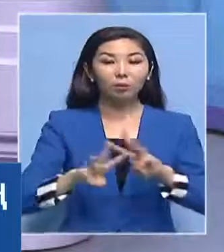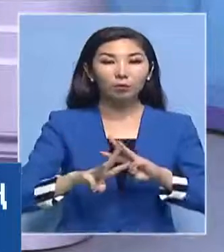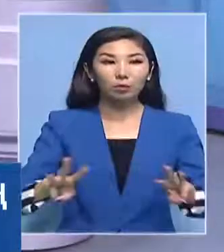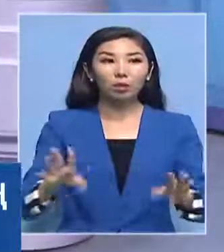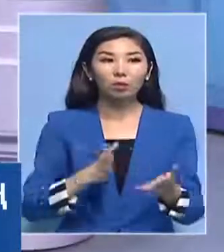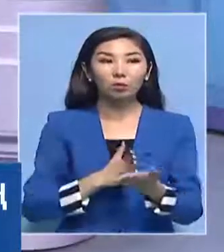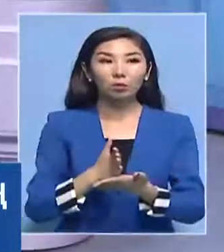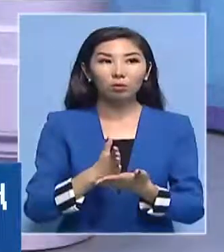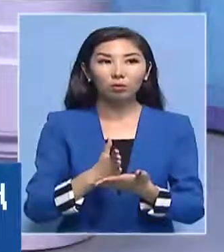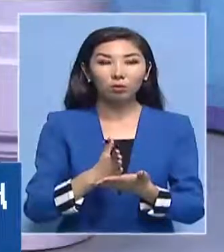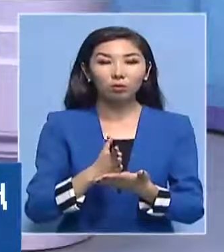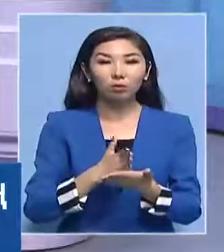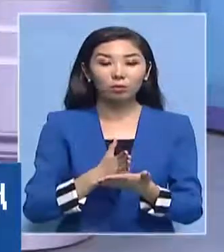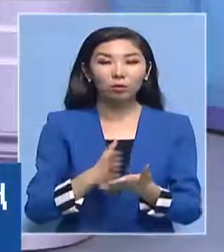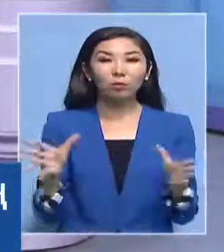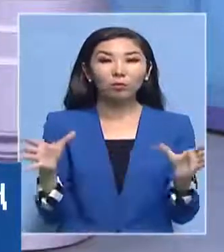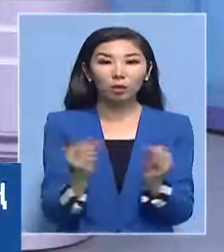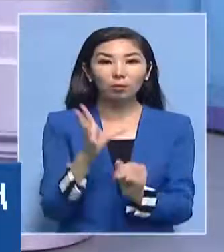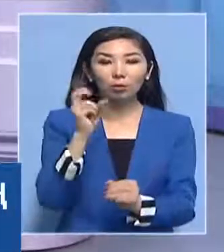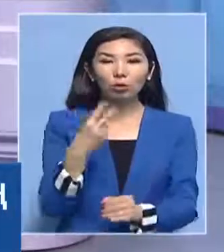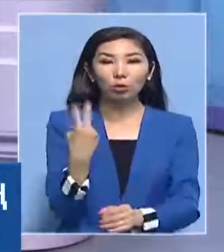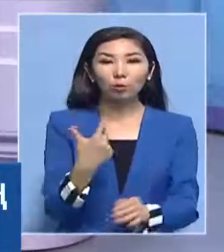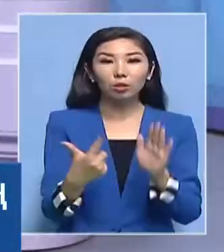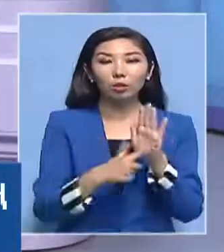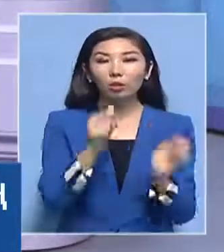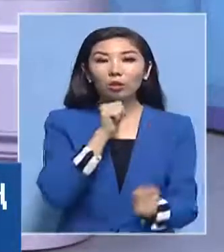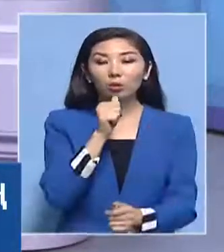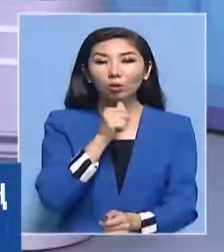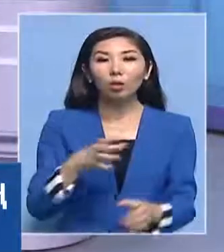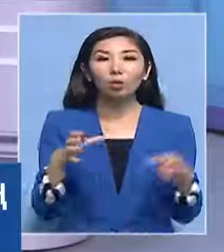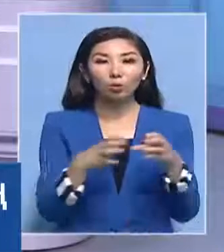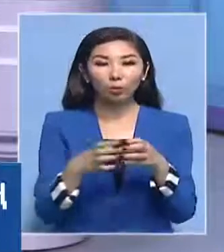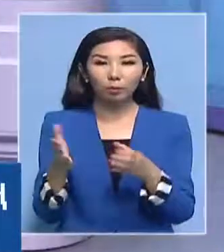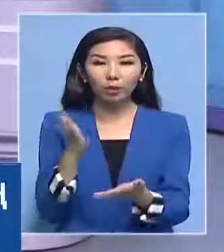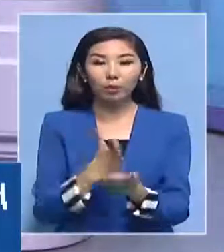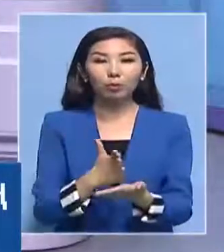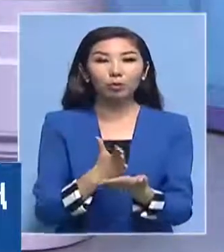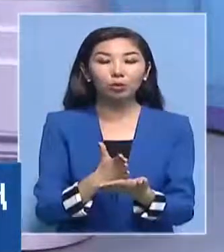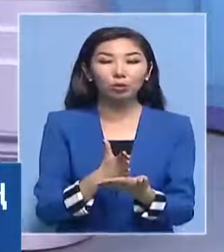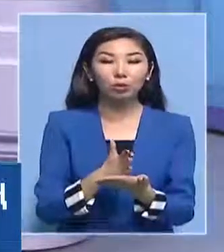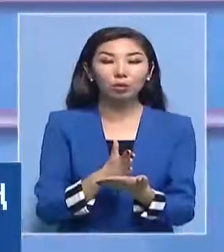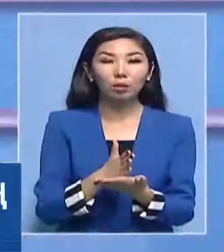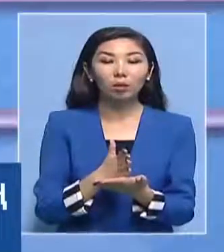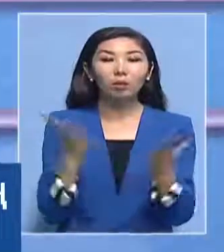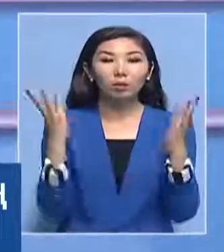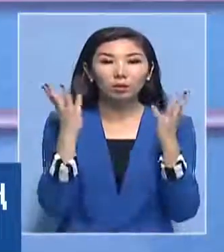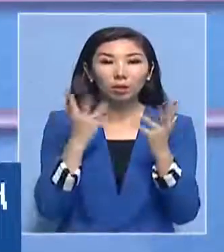кәсіптік одағында бүгінгі таңда барлығы 527 бастауыш кәсіподақ ұйымы бар. Бұның мүшелік